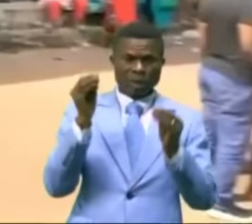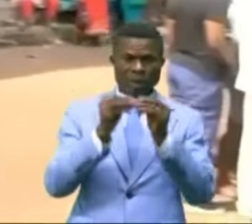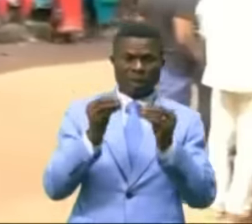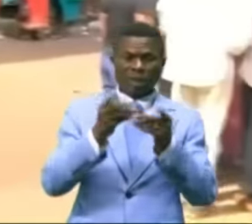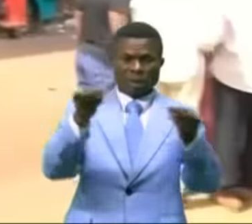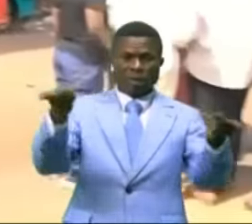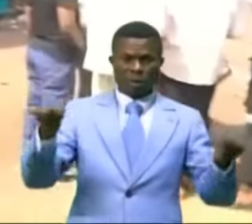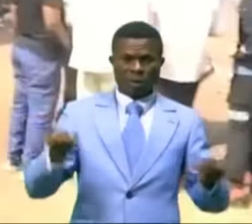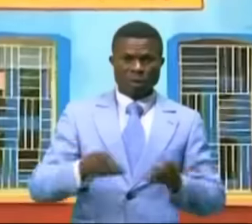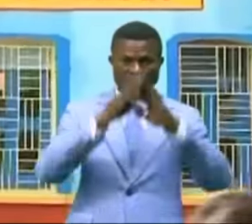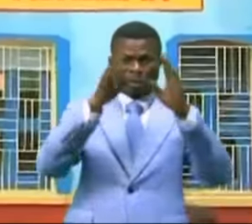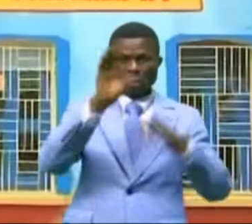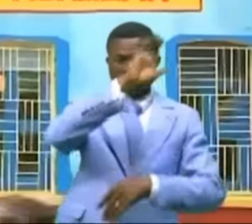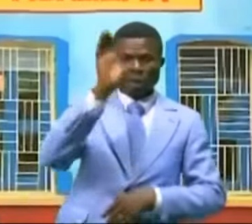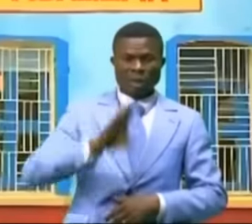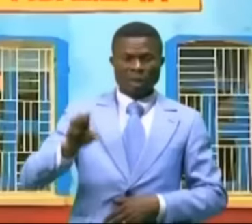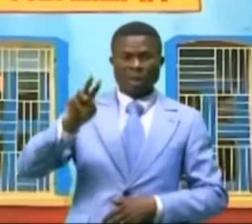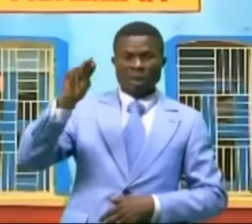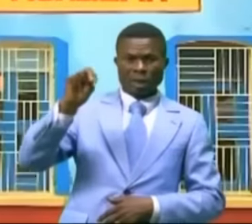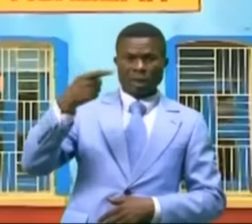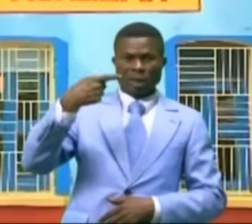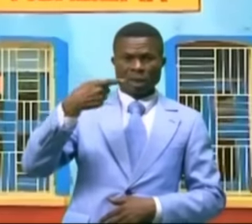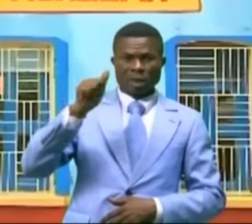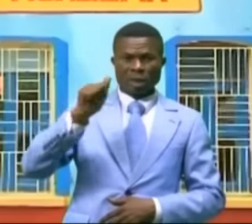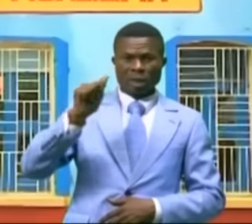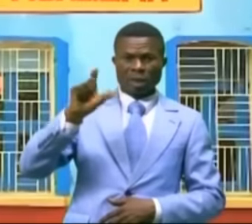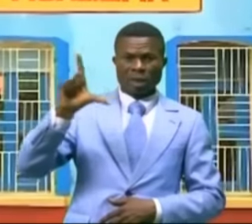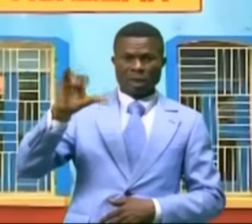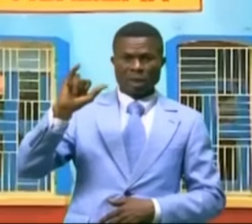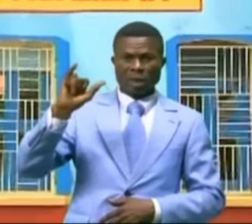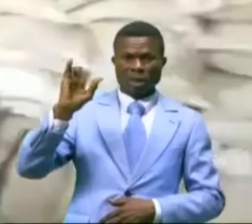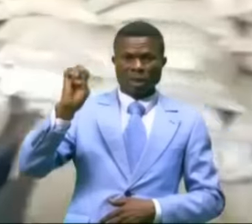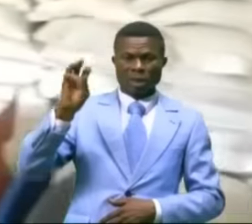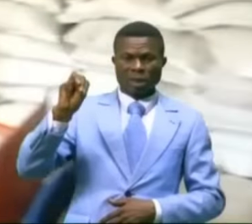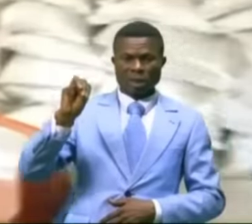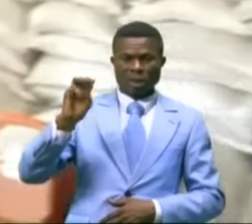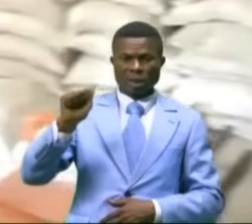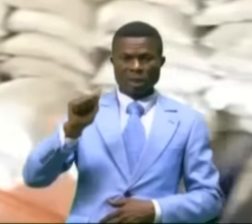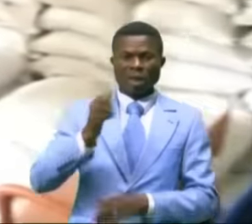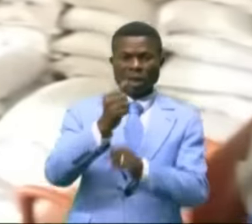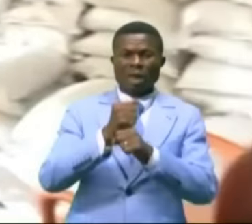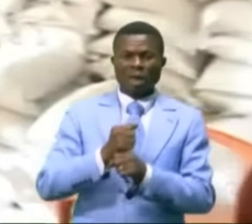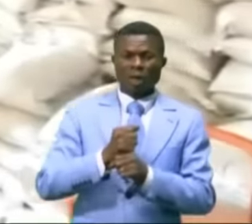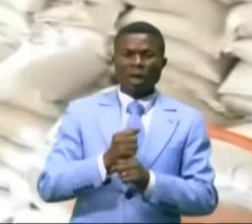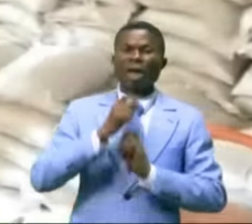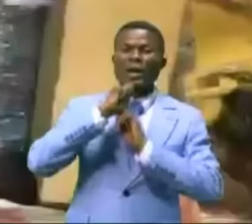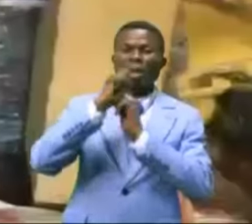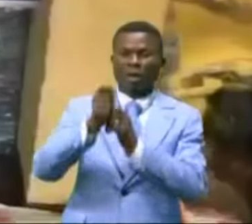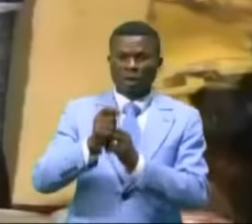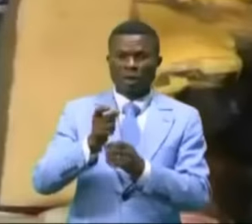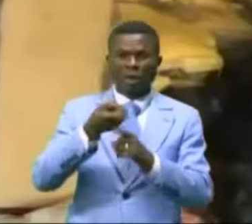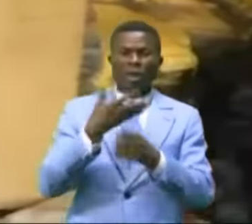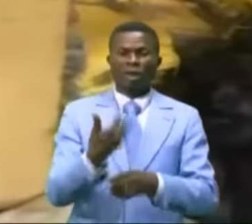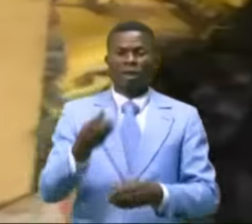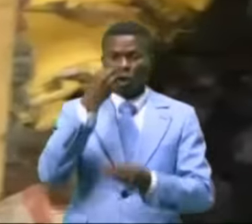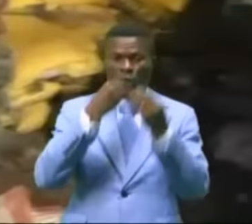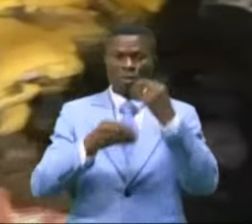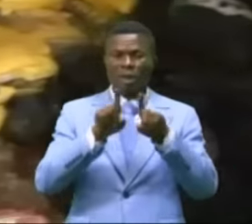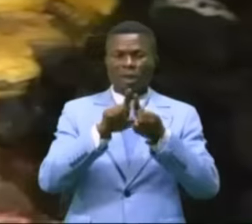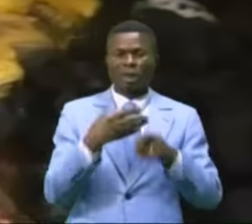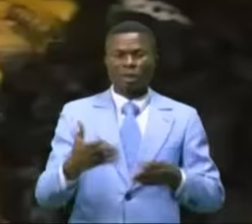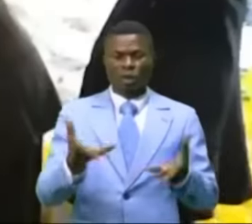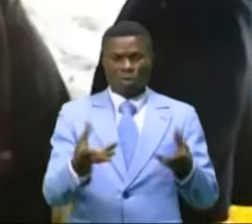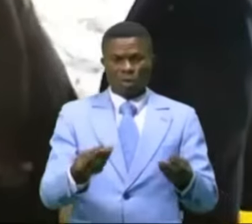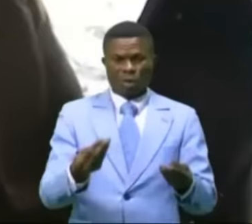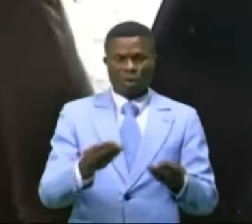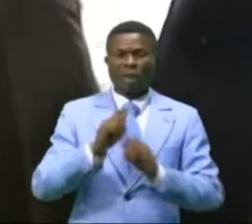l'esplanade de la maison communale d'Engaliema, viennent de bénéficier d'une assistance humanitaire faite de vivres et non-vivres,